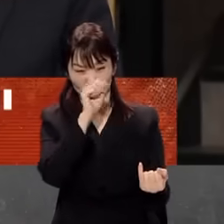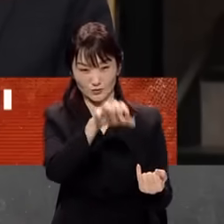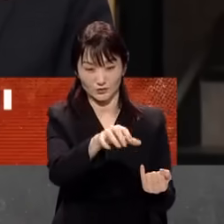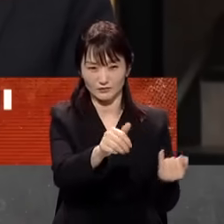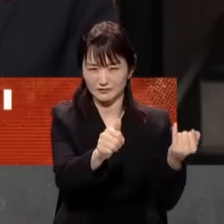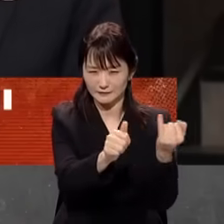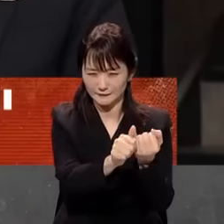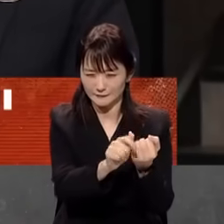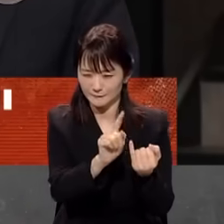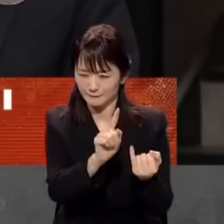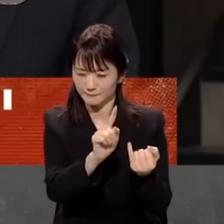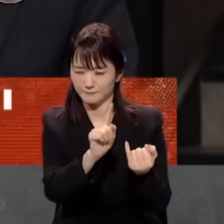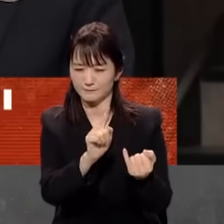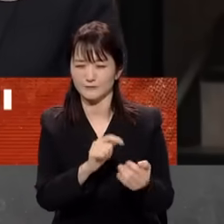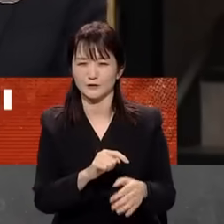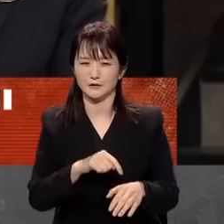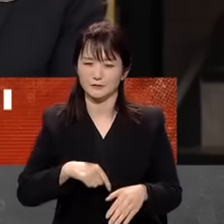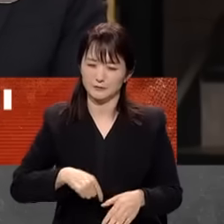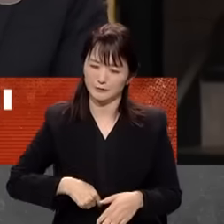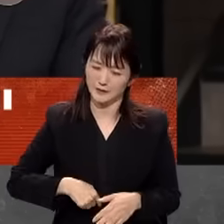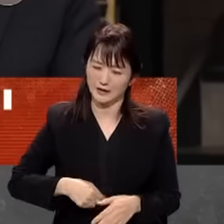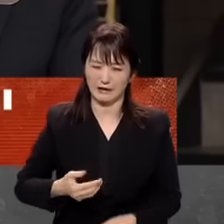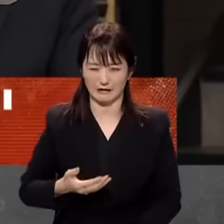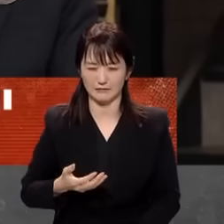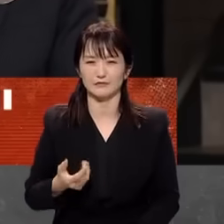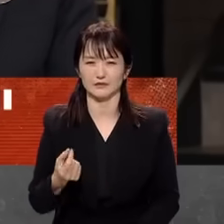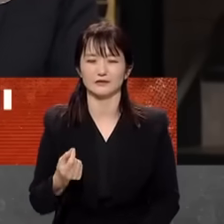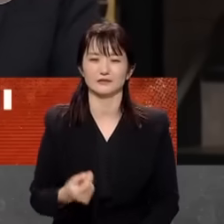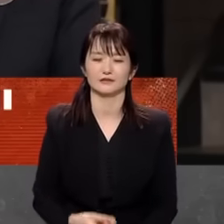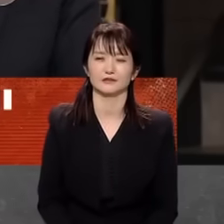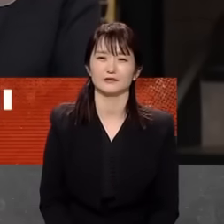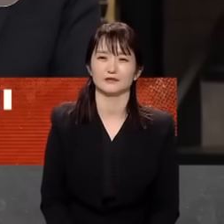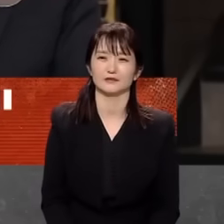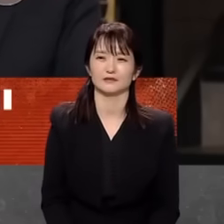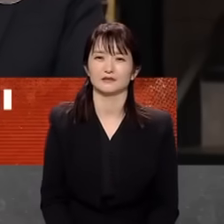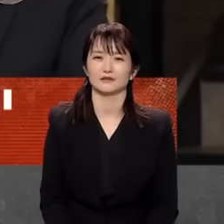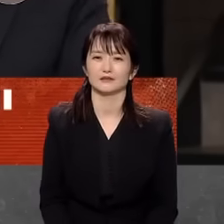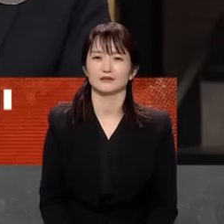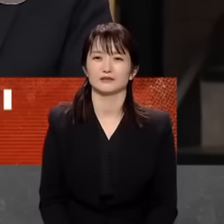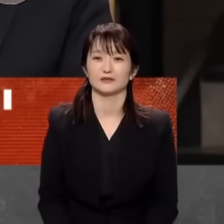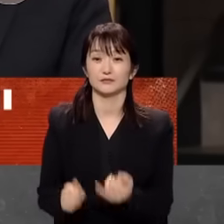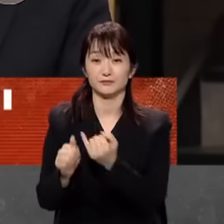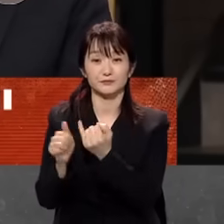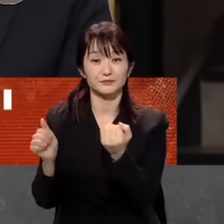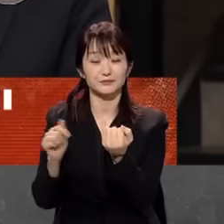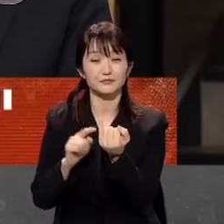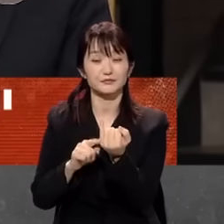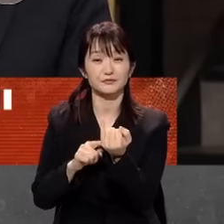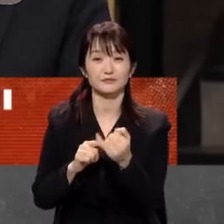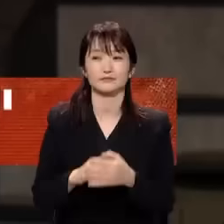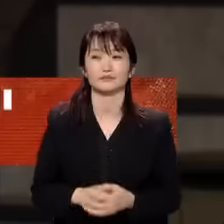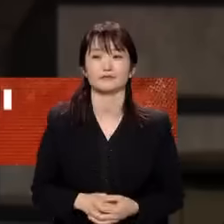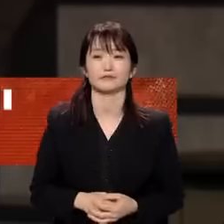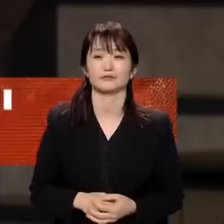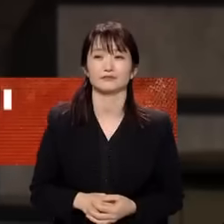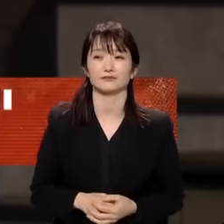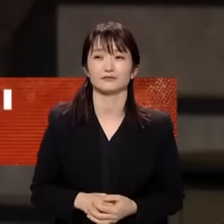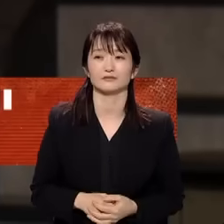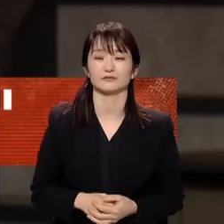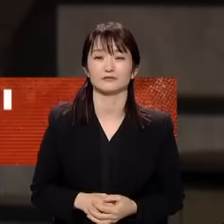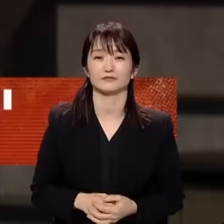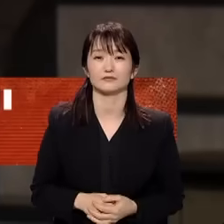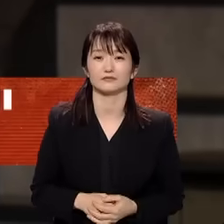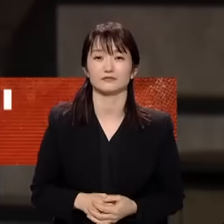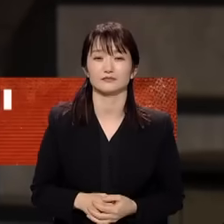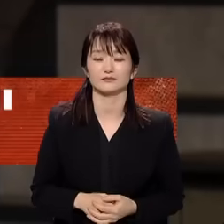그죠? 글쎄 뭐 사촌이 뭐 눈을 사면 배가 아프다 아주 전형적인 그런 것 같은데 이 아내 같은 경우는 지금 이제 돌 지난